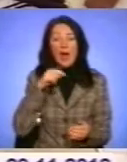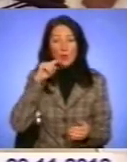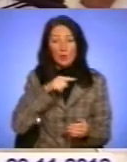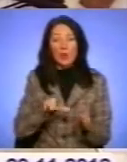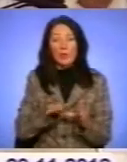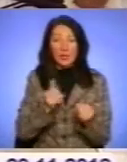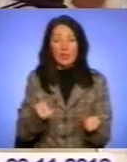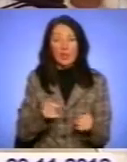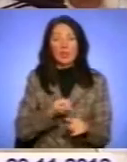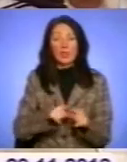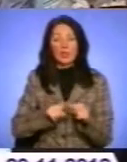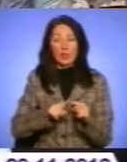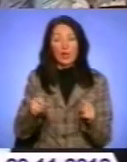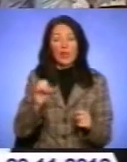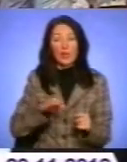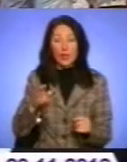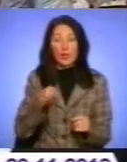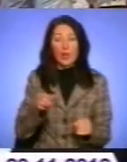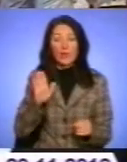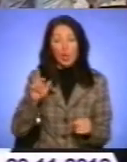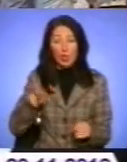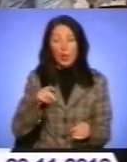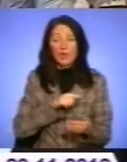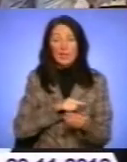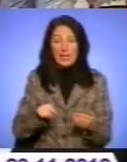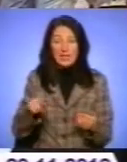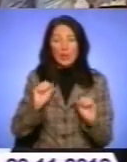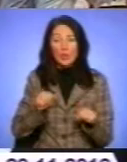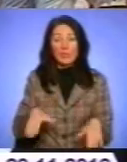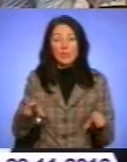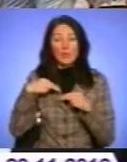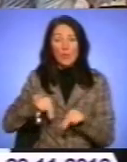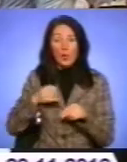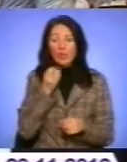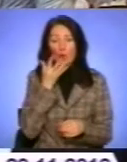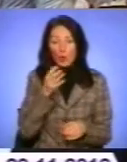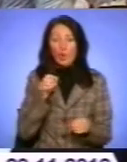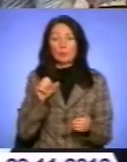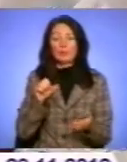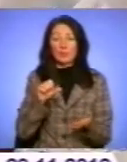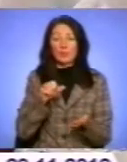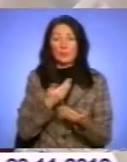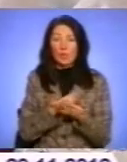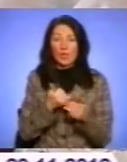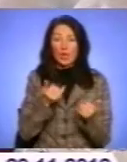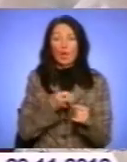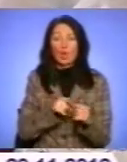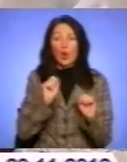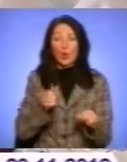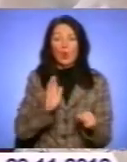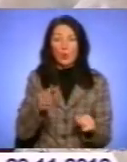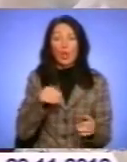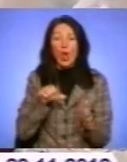Віктор Янукович окреслив можливості співпраці. Хорошим прикладом для цього може стати участь катарських грошей у проєкті «Олімпійська